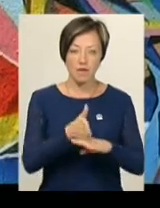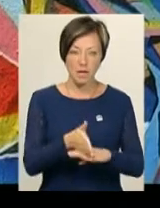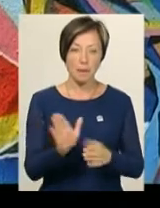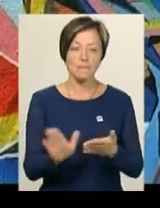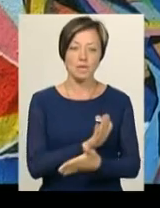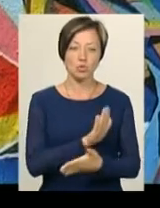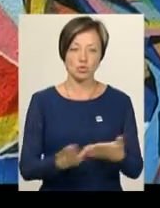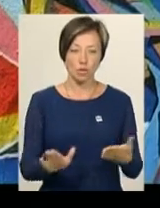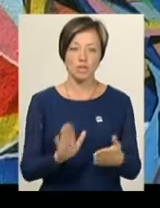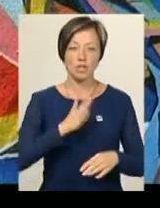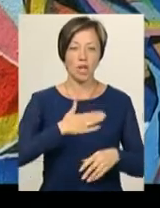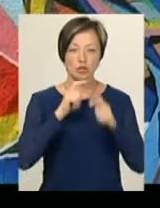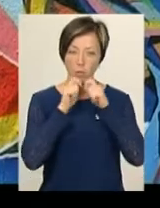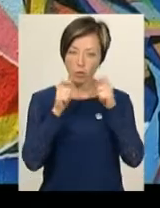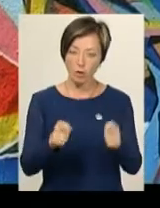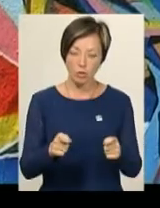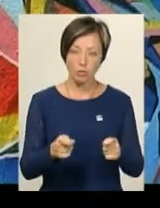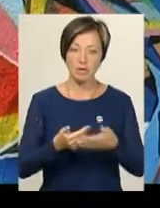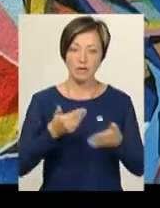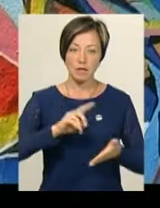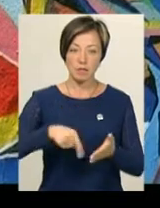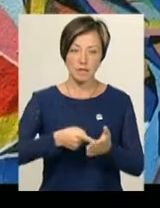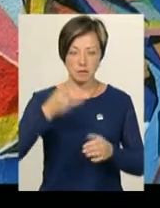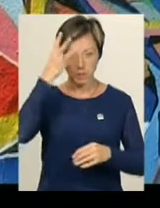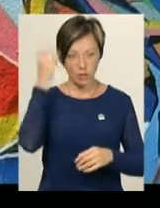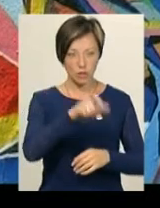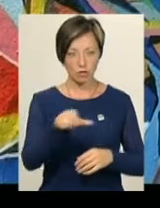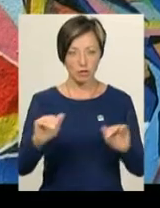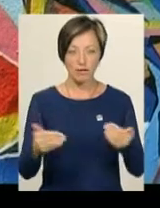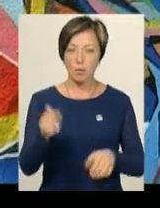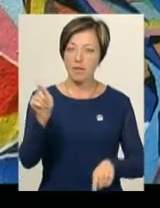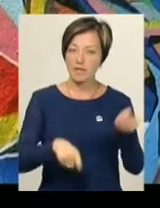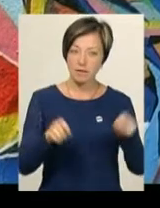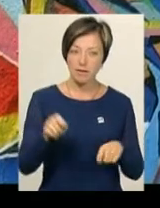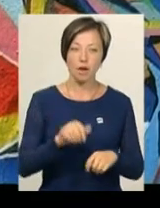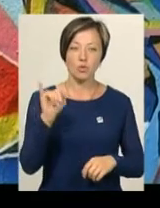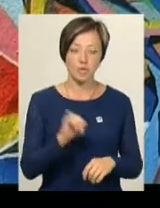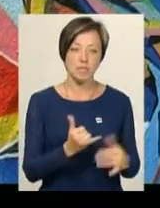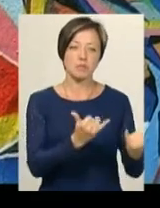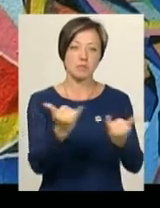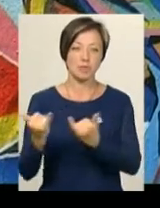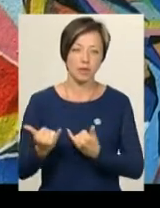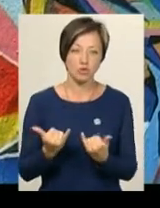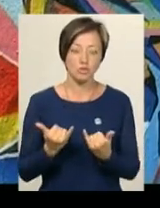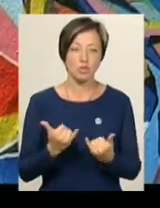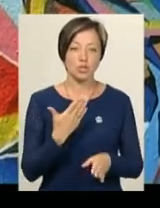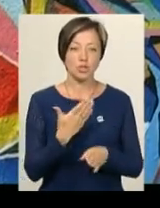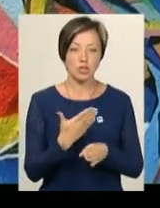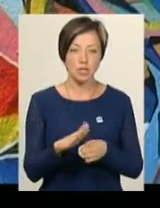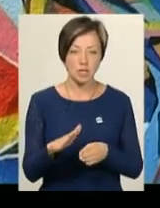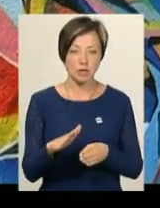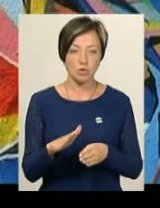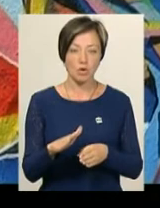безкоштовний. Це буде наш подарунок, як від муніципалітету хмельничанам в рамках фестивалю. І забезпечуємо частину